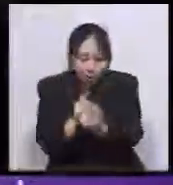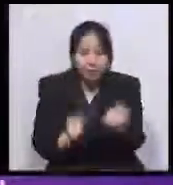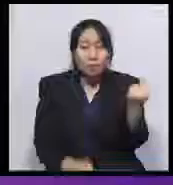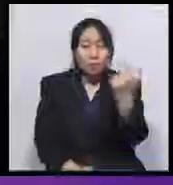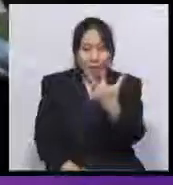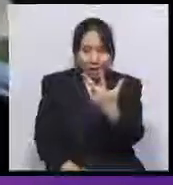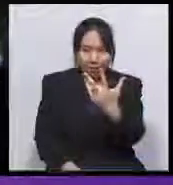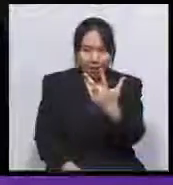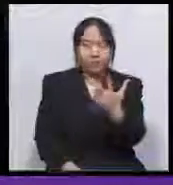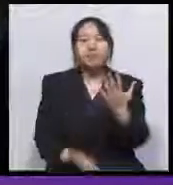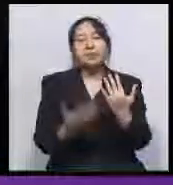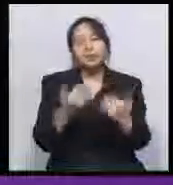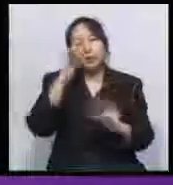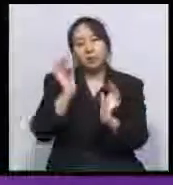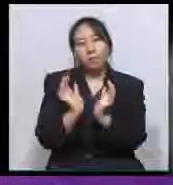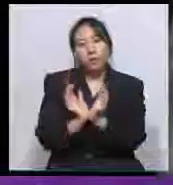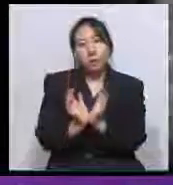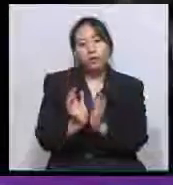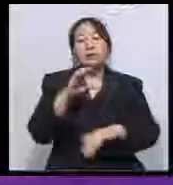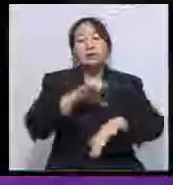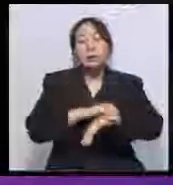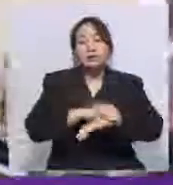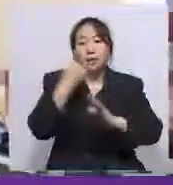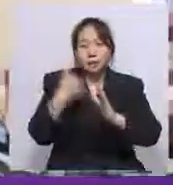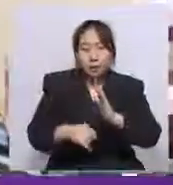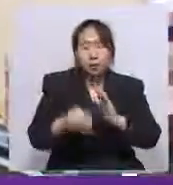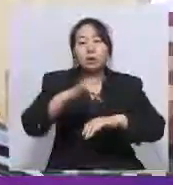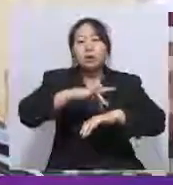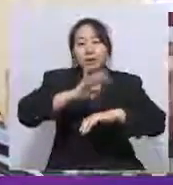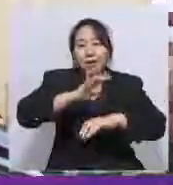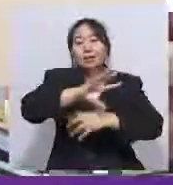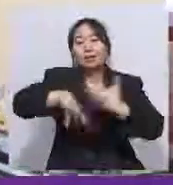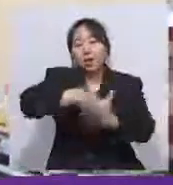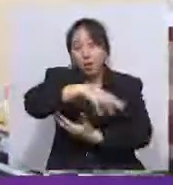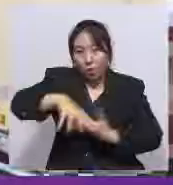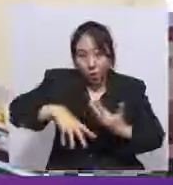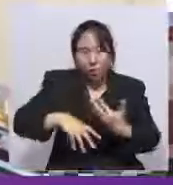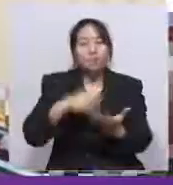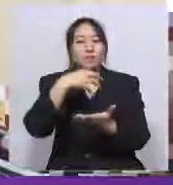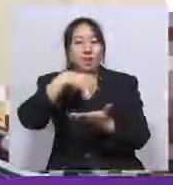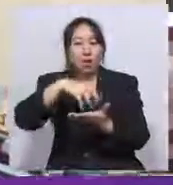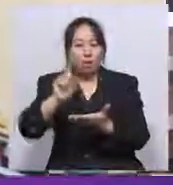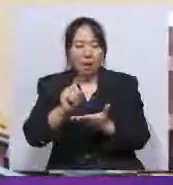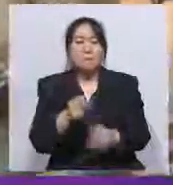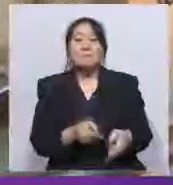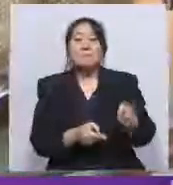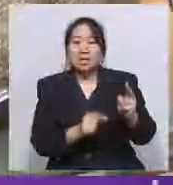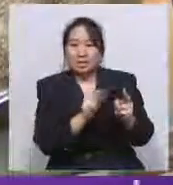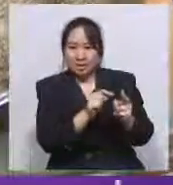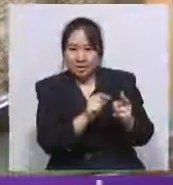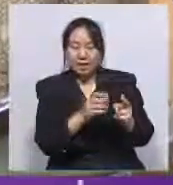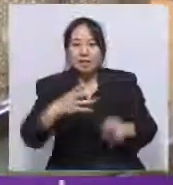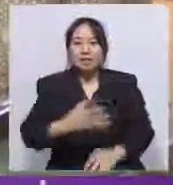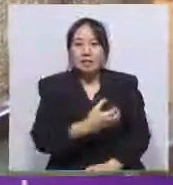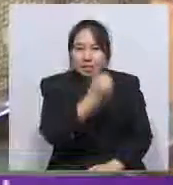3กระบอกนะคะทางตำรวจปราบปรามการกระทำความผิดเกี่ยวกับทรัพยากรธรรมชาติและสิ่งแวดล้อมระบุว่าปืนลูกซองที่ต